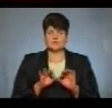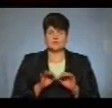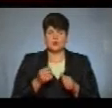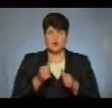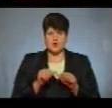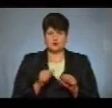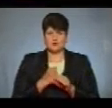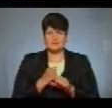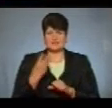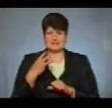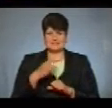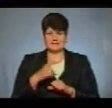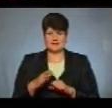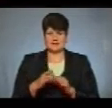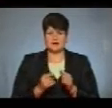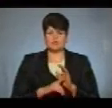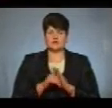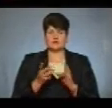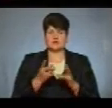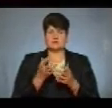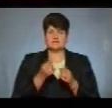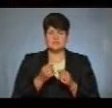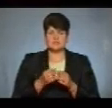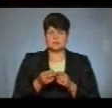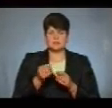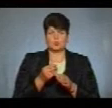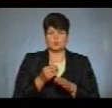за 30. Для початку треба взяти кусок глини,